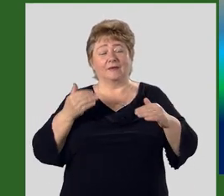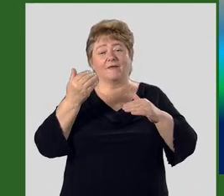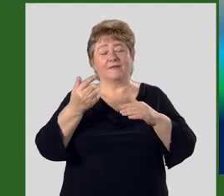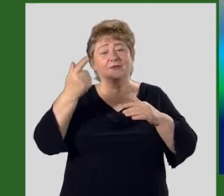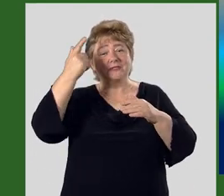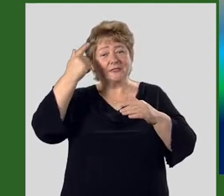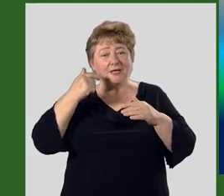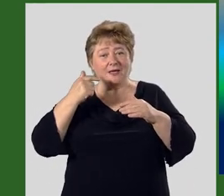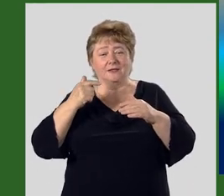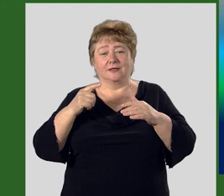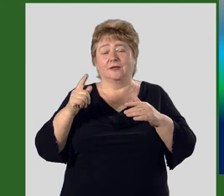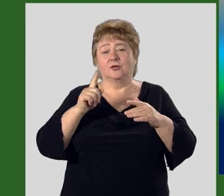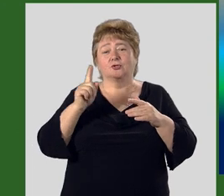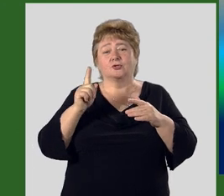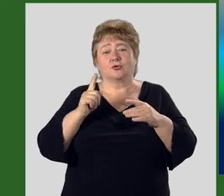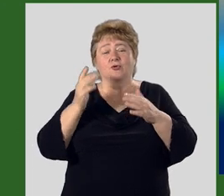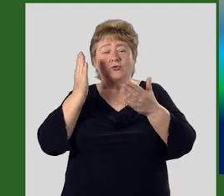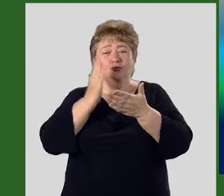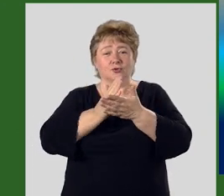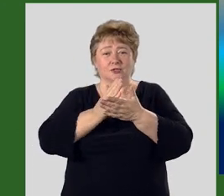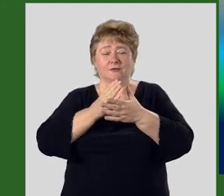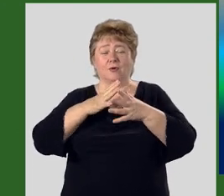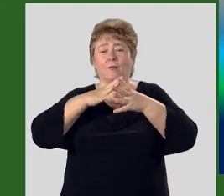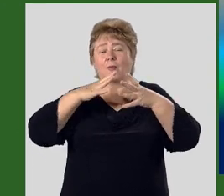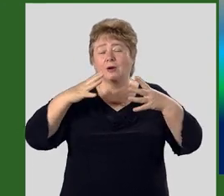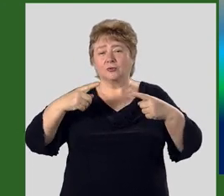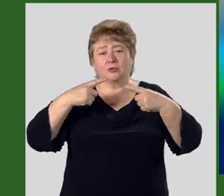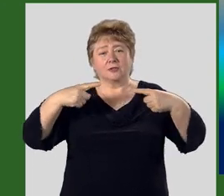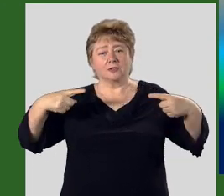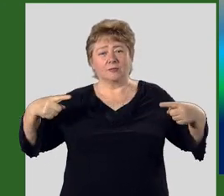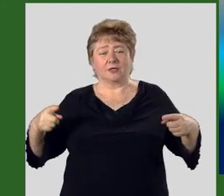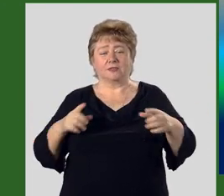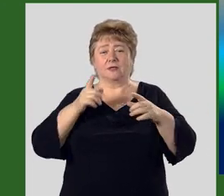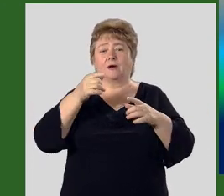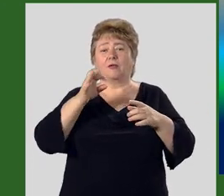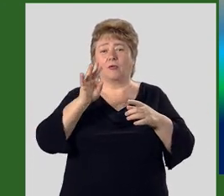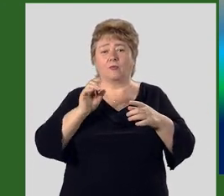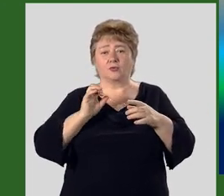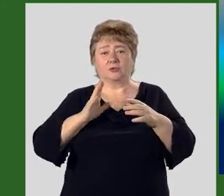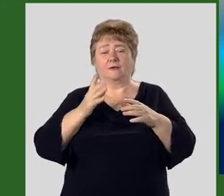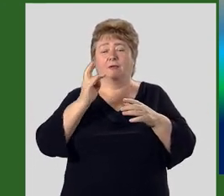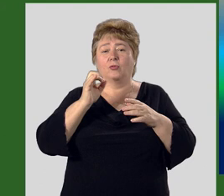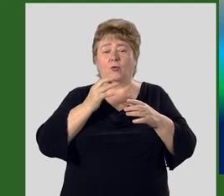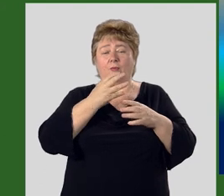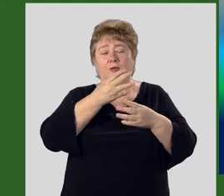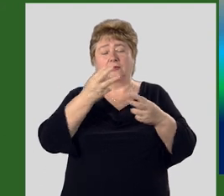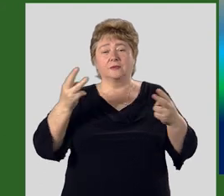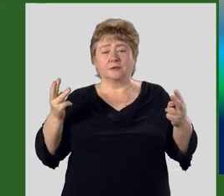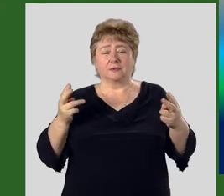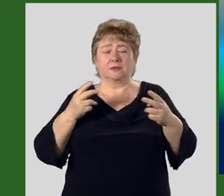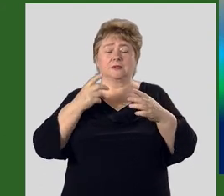вы наверняка знаете о том, что существует большое разнообразие глобусов, но мы с вами